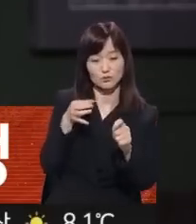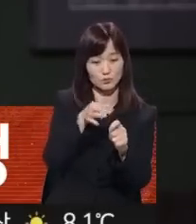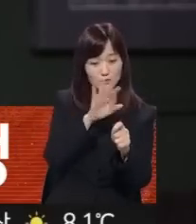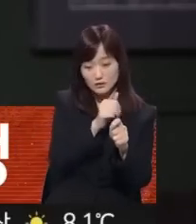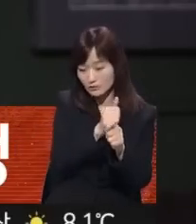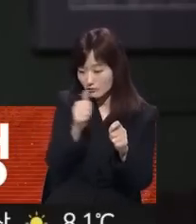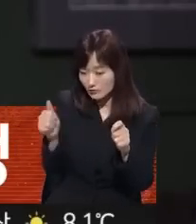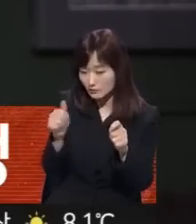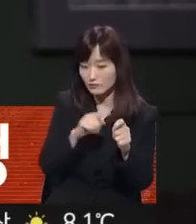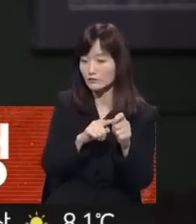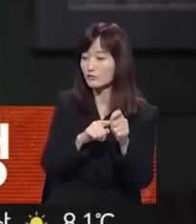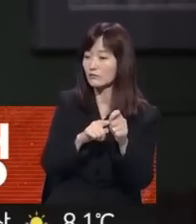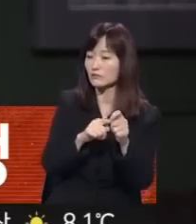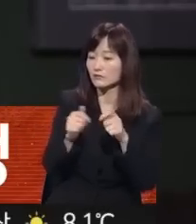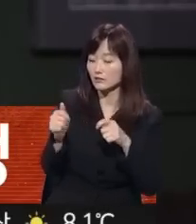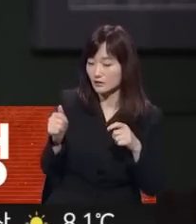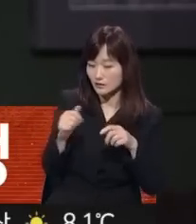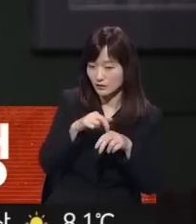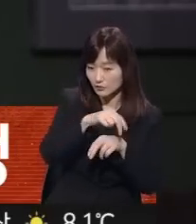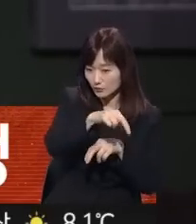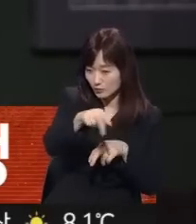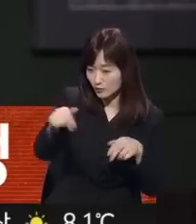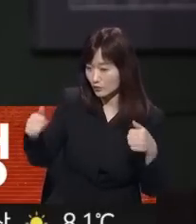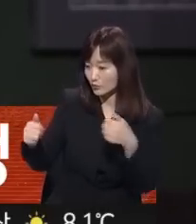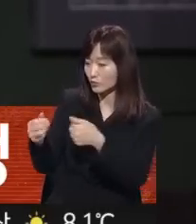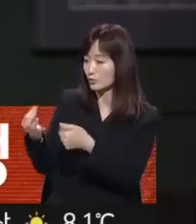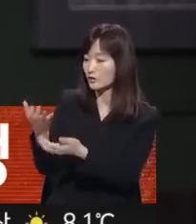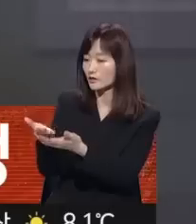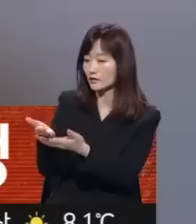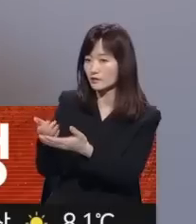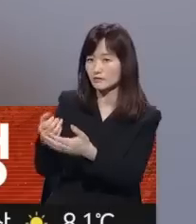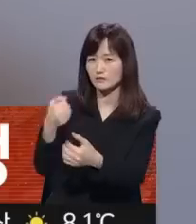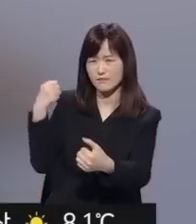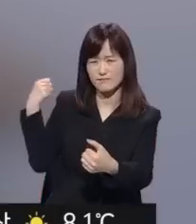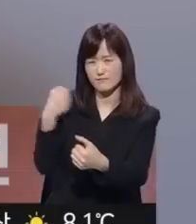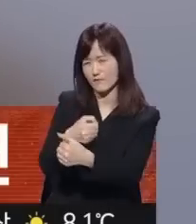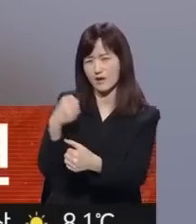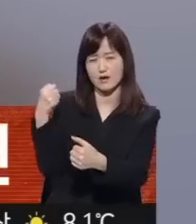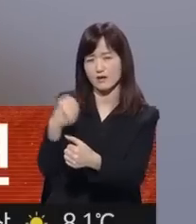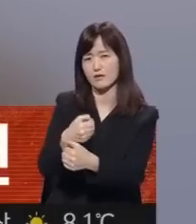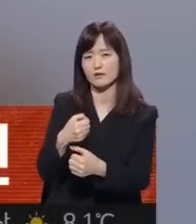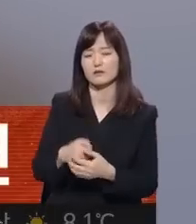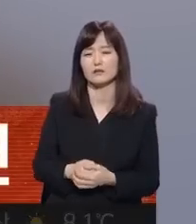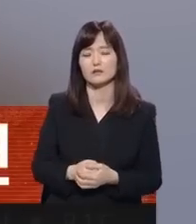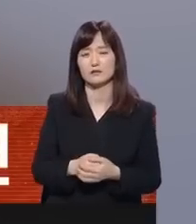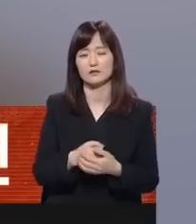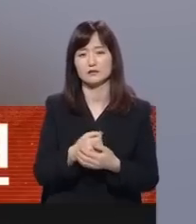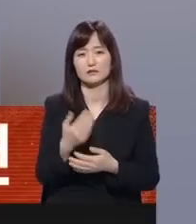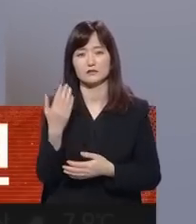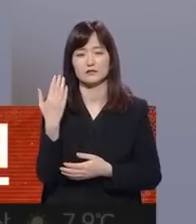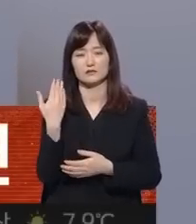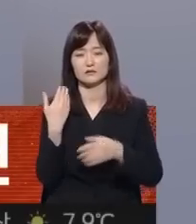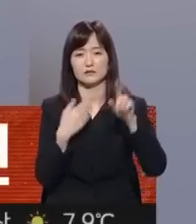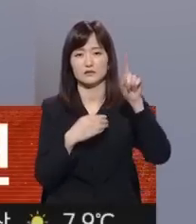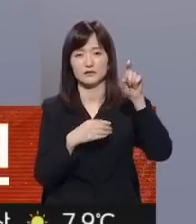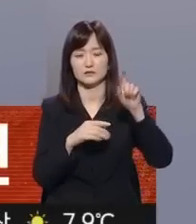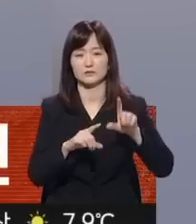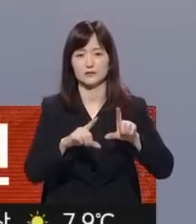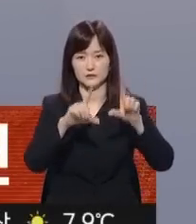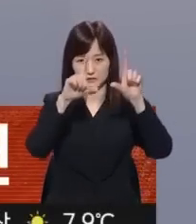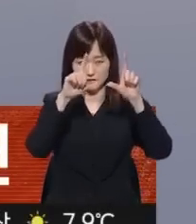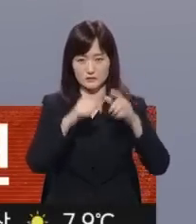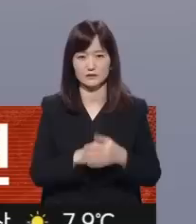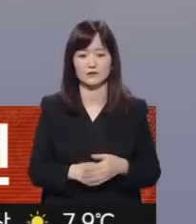그래서이 택시 기사가 쫓아가서 요금을 요구하다가 폭행을 당하게 됐는데 지난해 10일에 온라인 커뮤니티에 그 피해자의